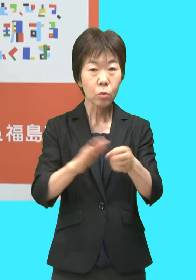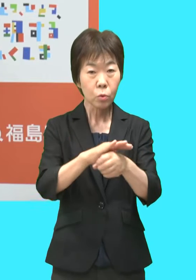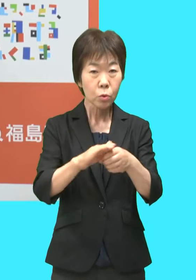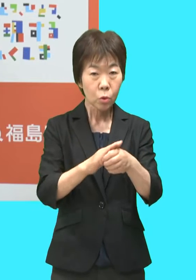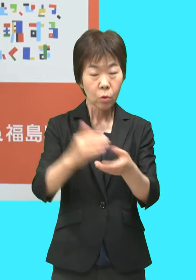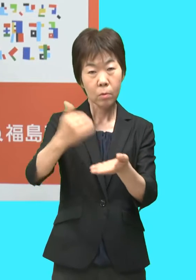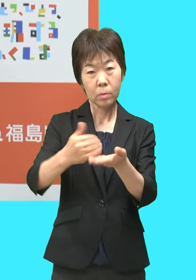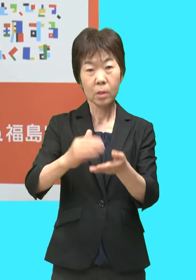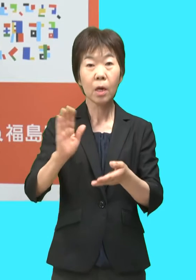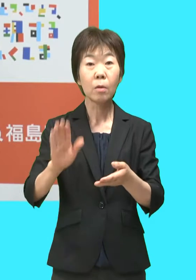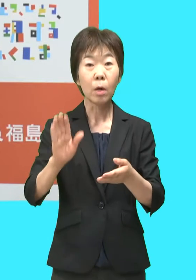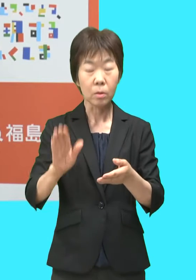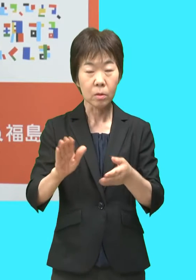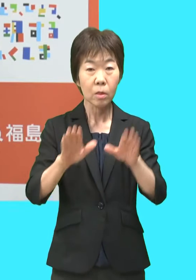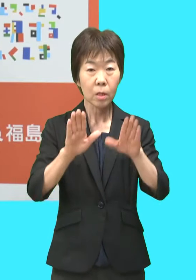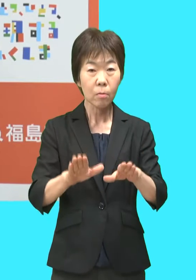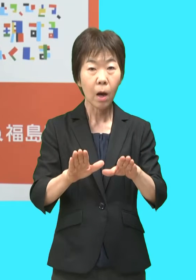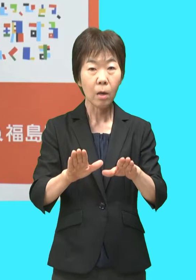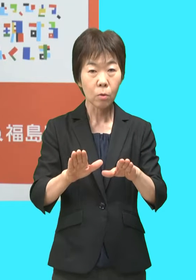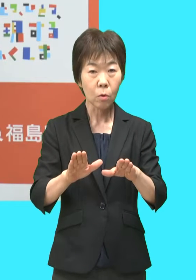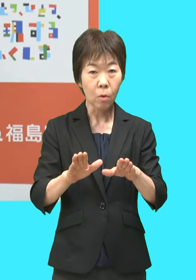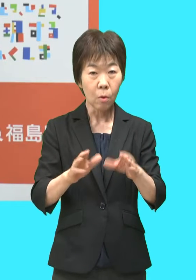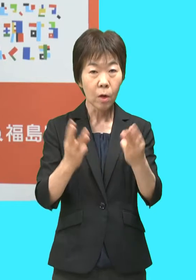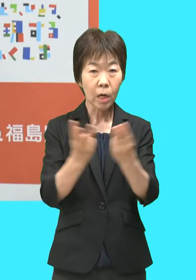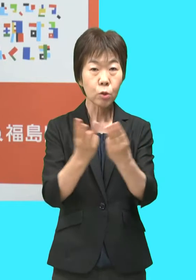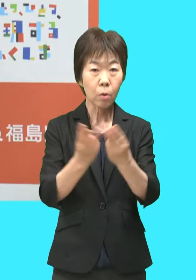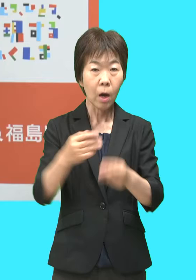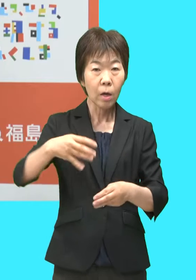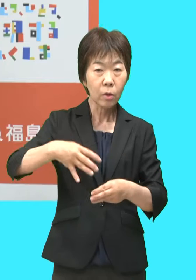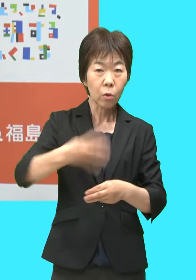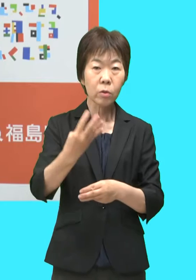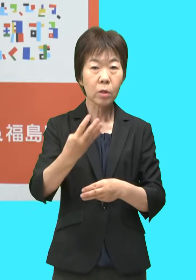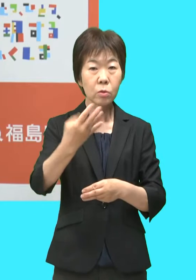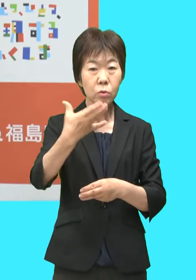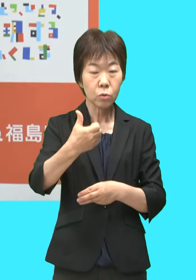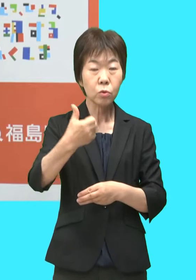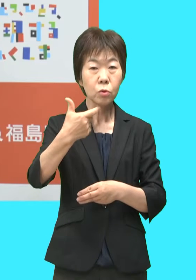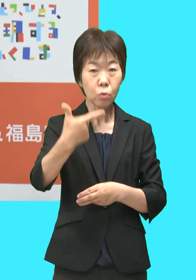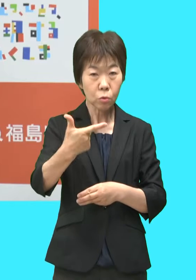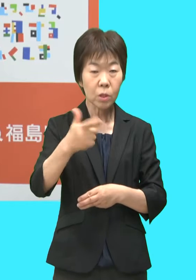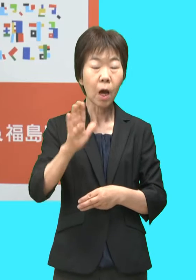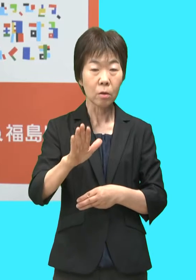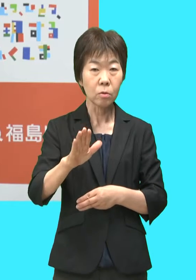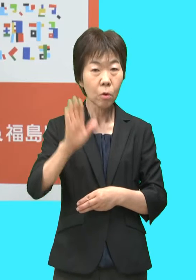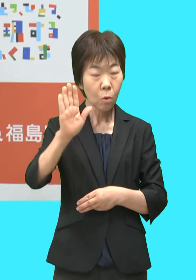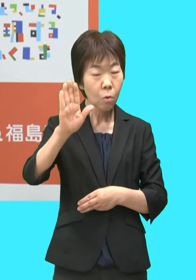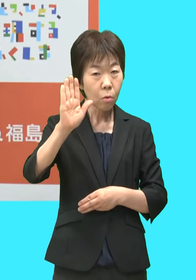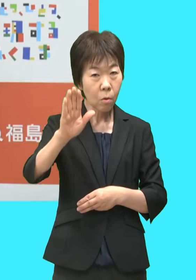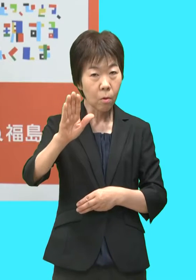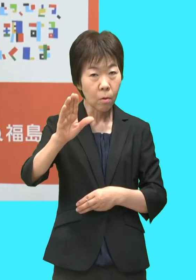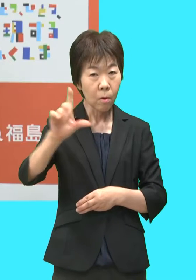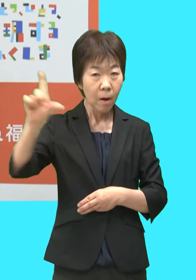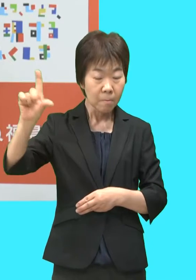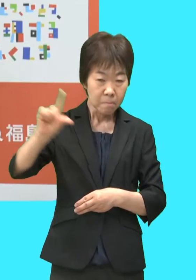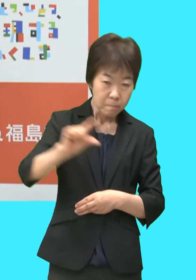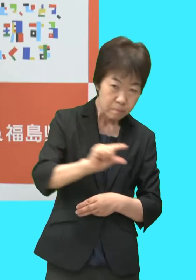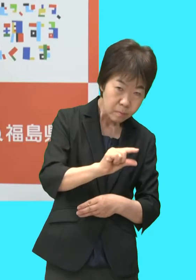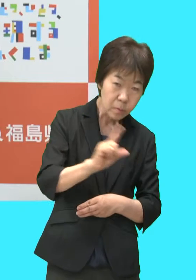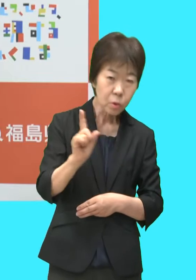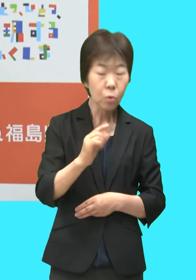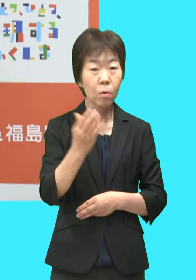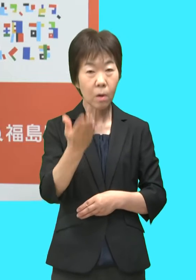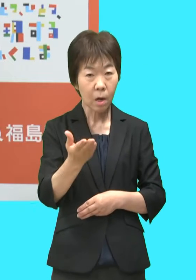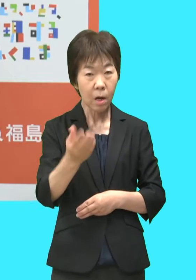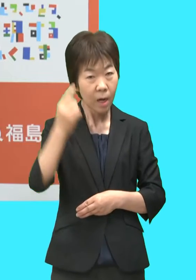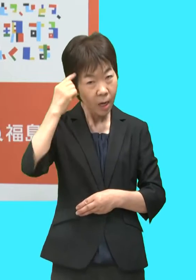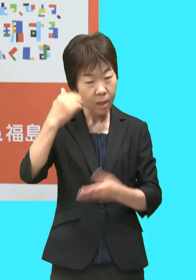が、はい、今確保病床、底保病床とも496で運用しているものを、はい、今後その段階的に引き下げていくのかどうか、そのあたり